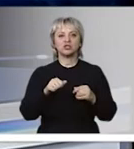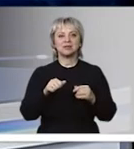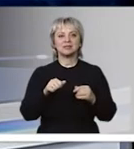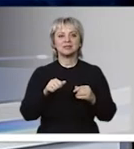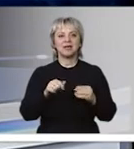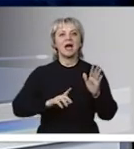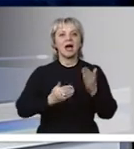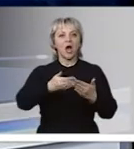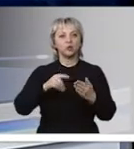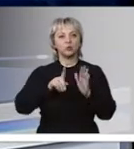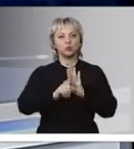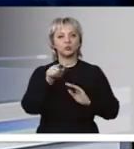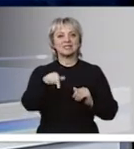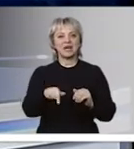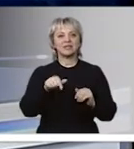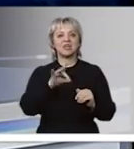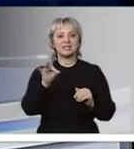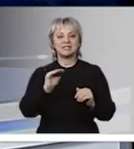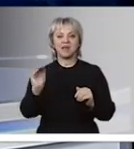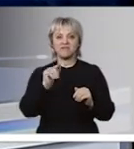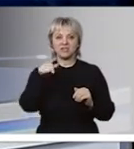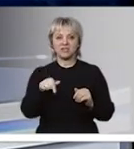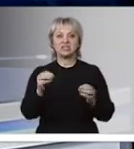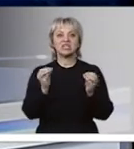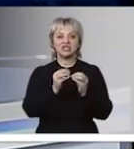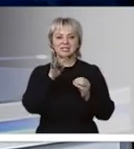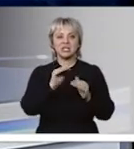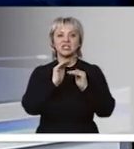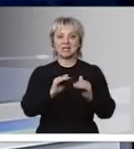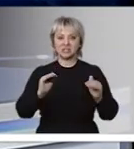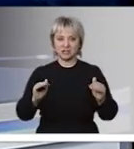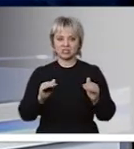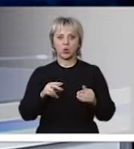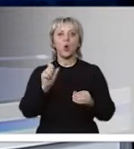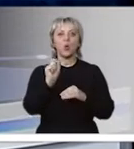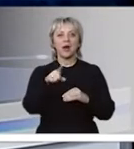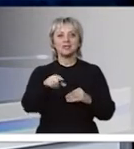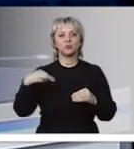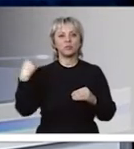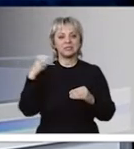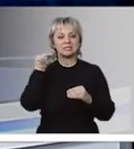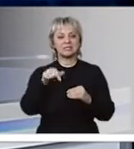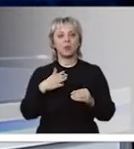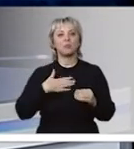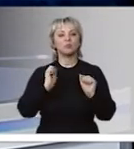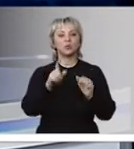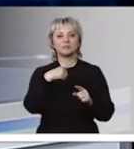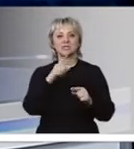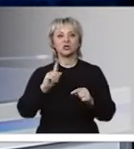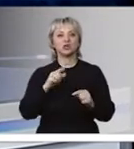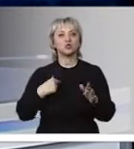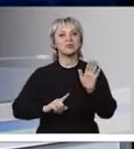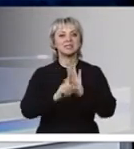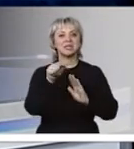в канун уже у нас стартовало в Российской Федерации десятилетие детства по указу президента. И можем сказать, что